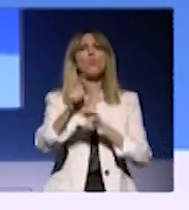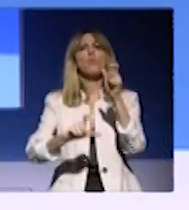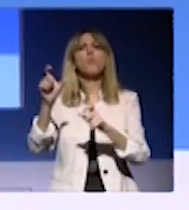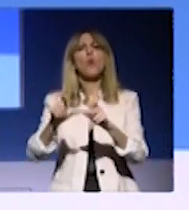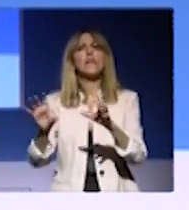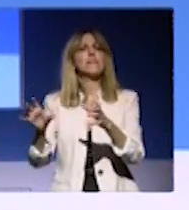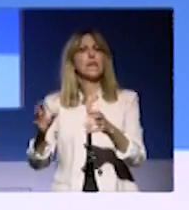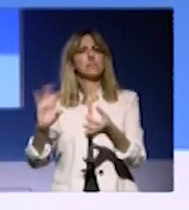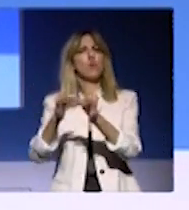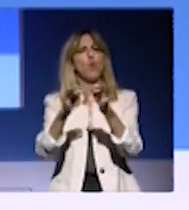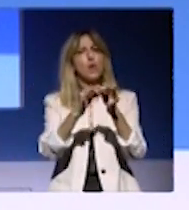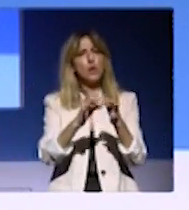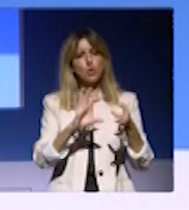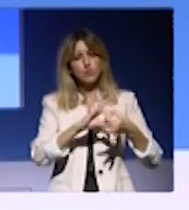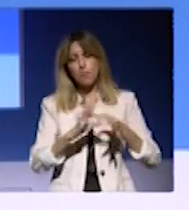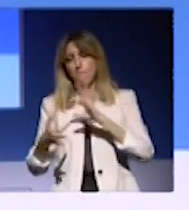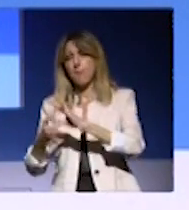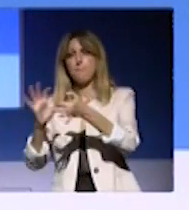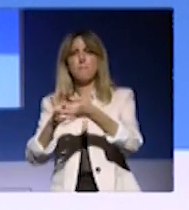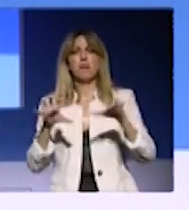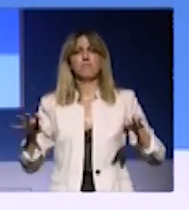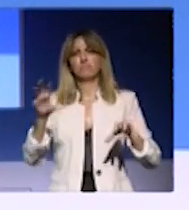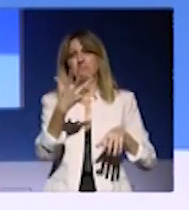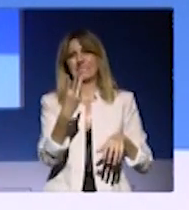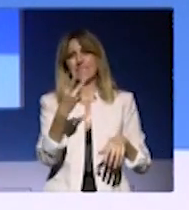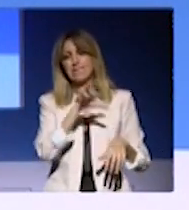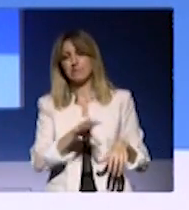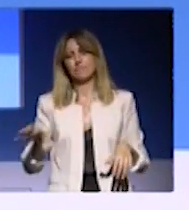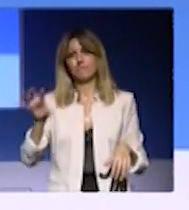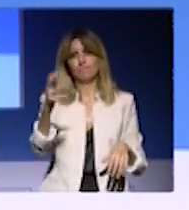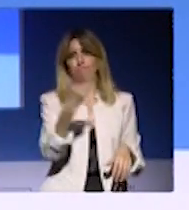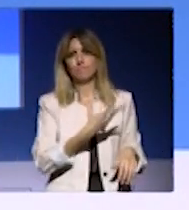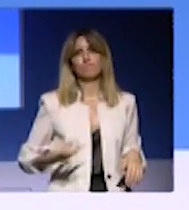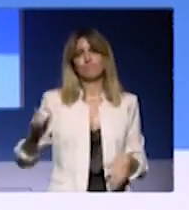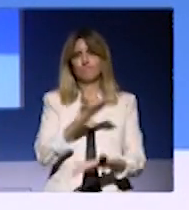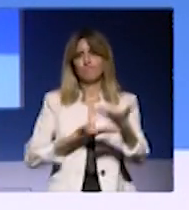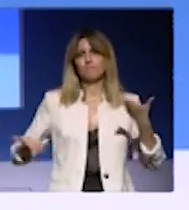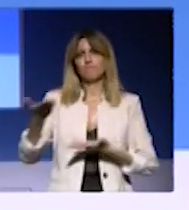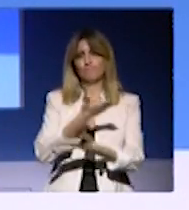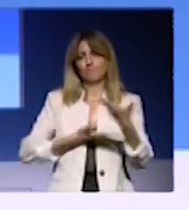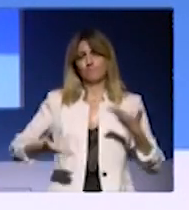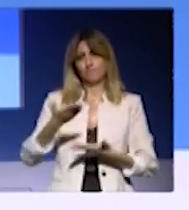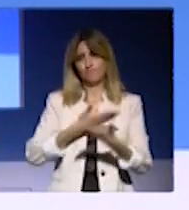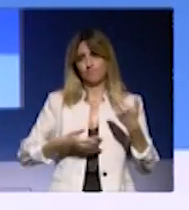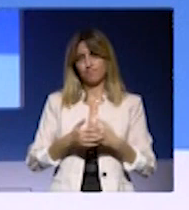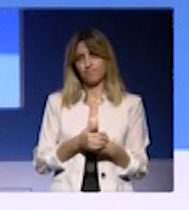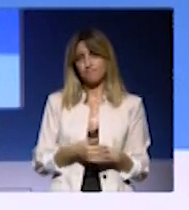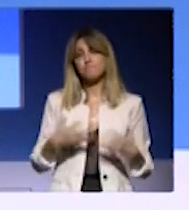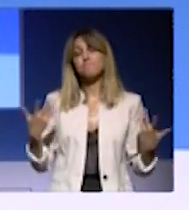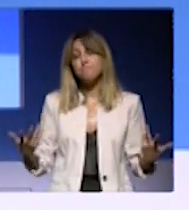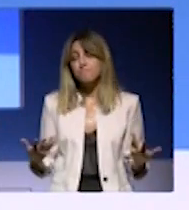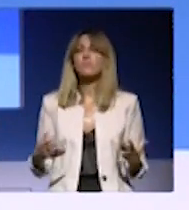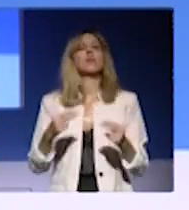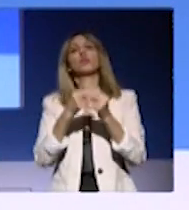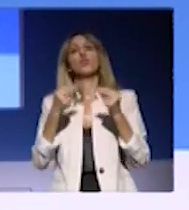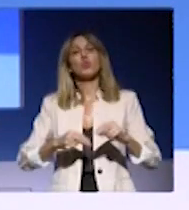αυτή η διάχυση του πλούτου σε ολόκληρη την τοπική κοινωνία είναι το δεύτερο το οποίο θέλω να συγκρατήσετε από την σημασία που αποδίδω